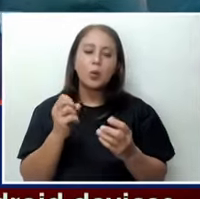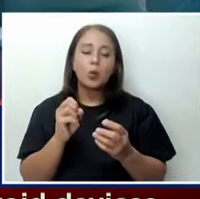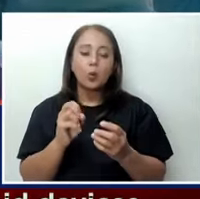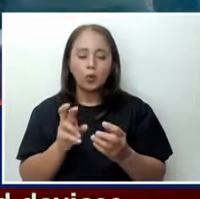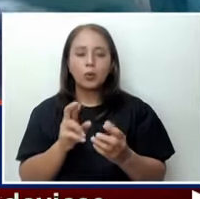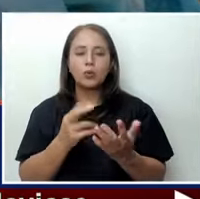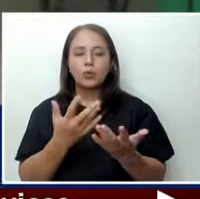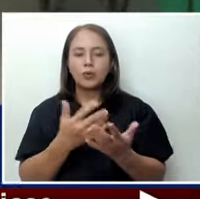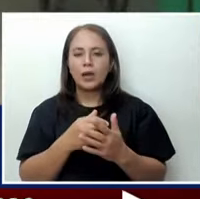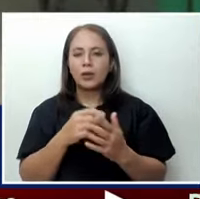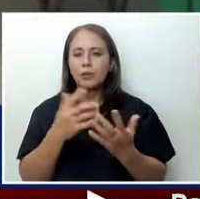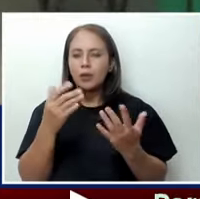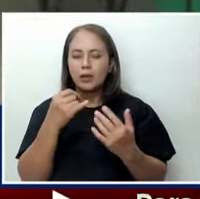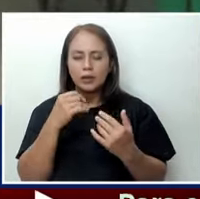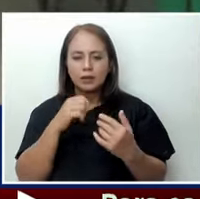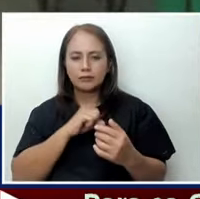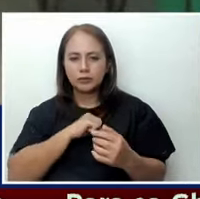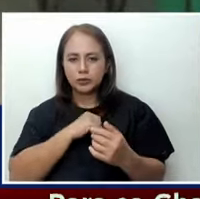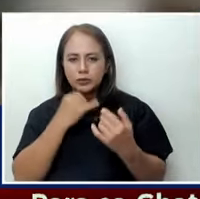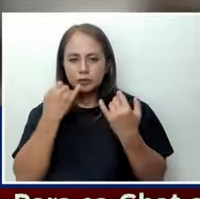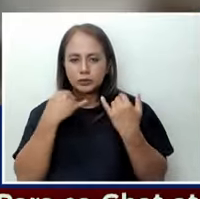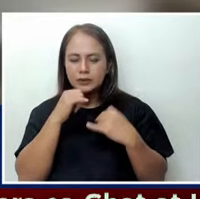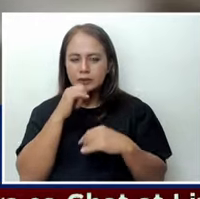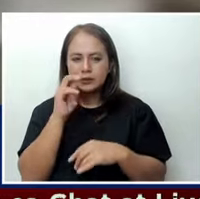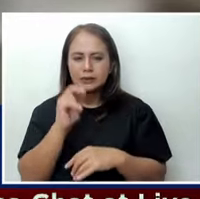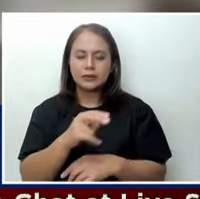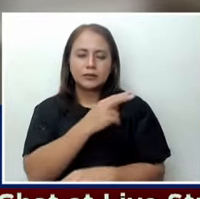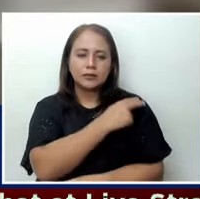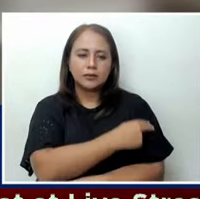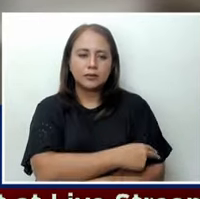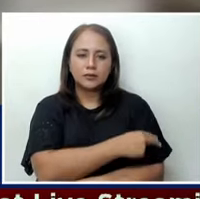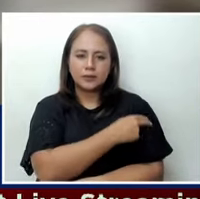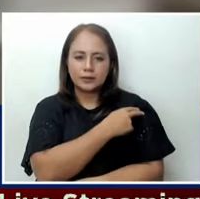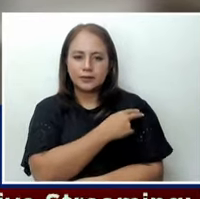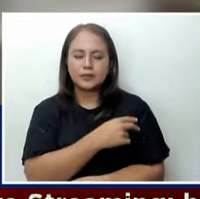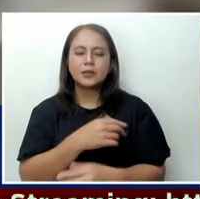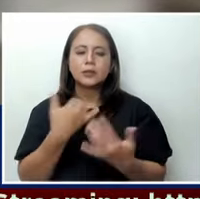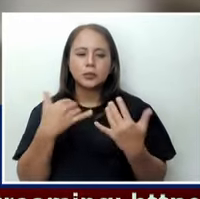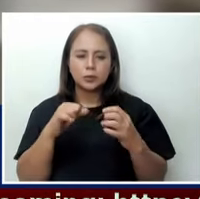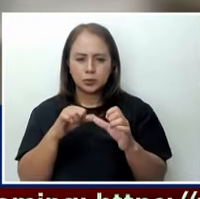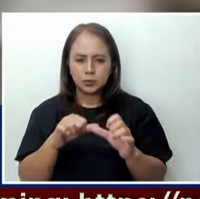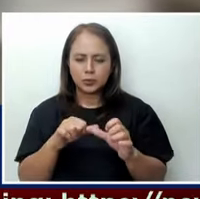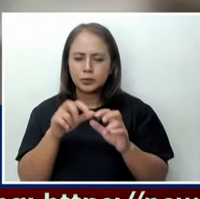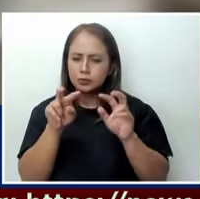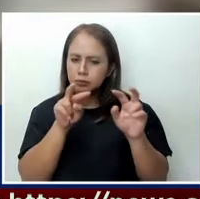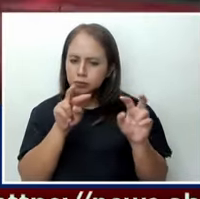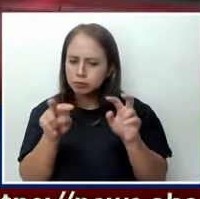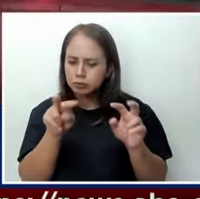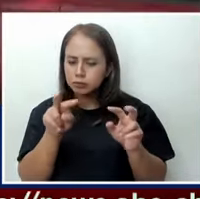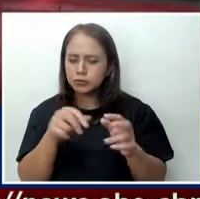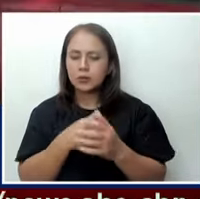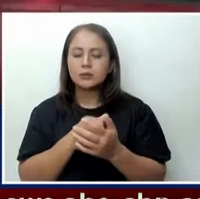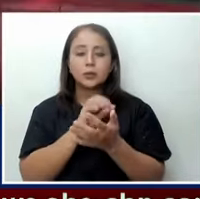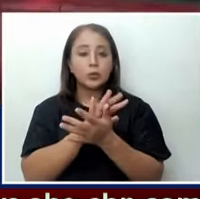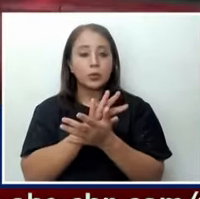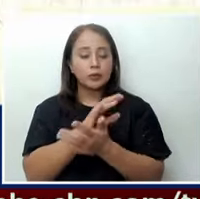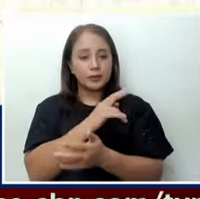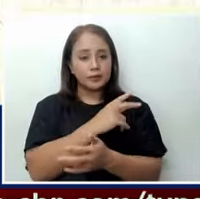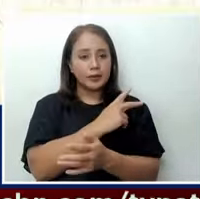ay asymptomatic at hindi nangangailangan na ma-ospital. Patuloy umano nilang minomonitor ang mga COVID patients